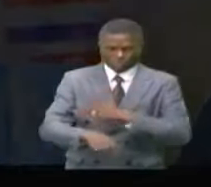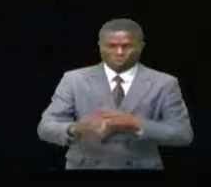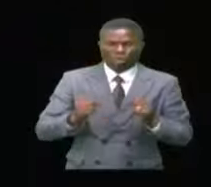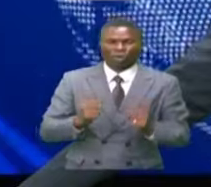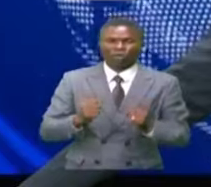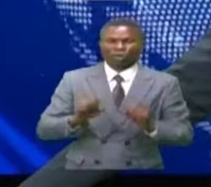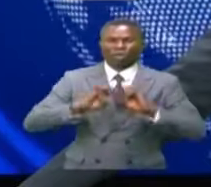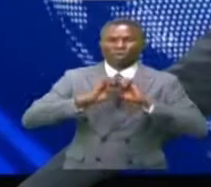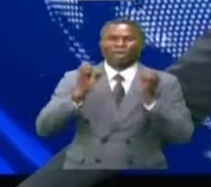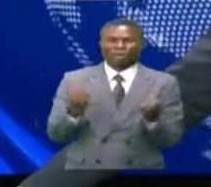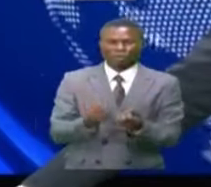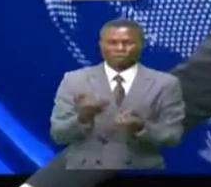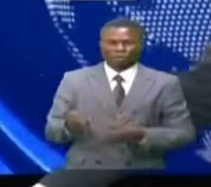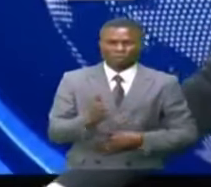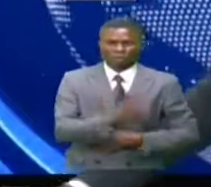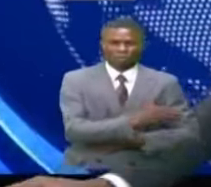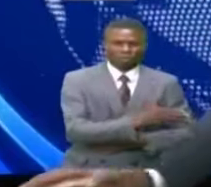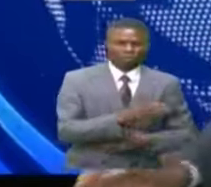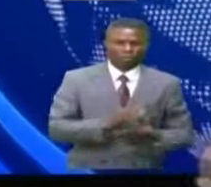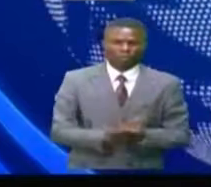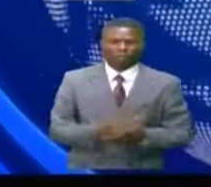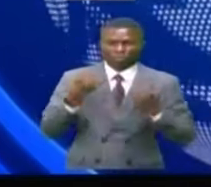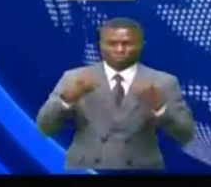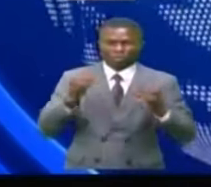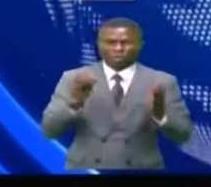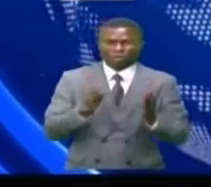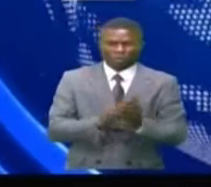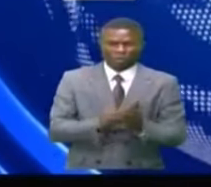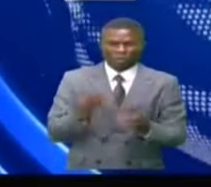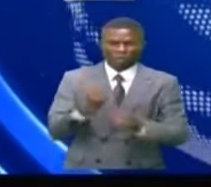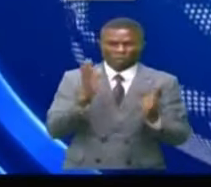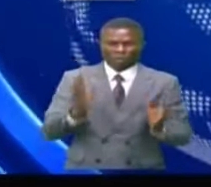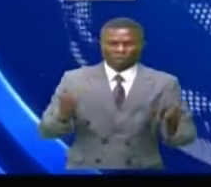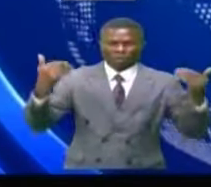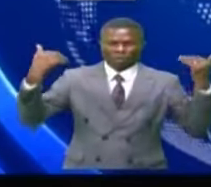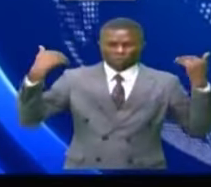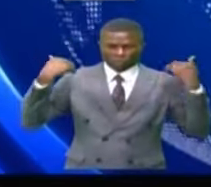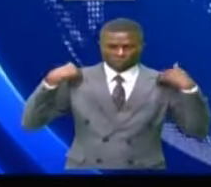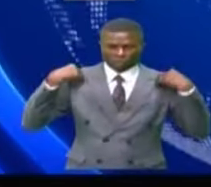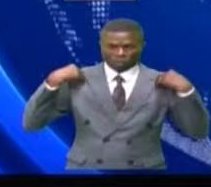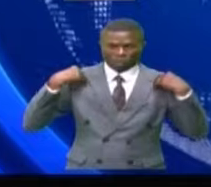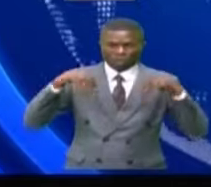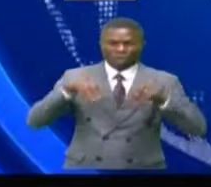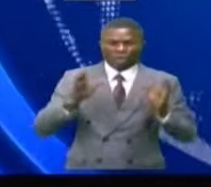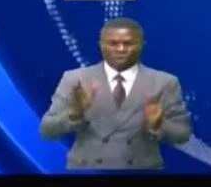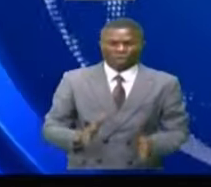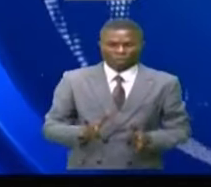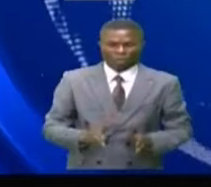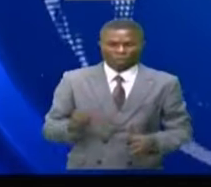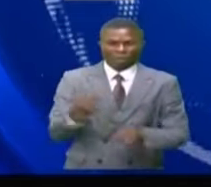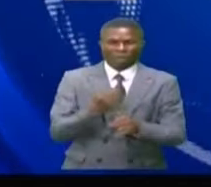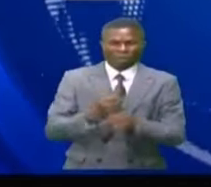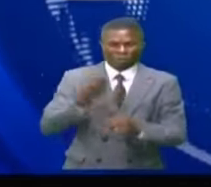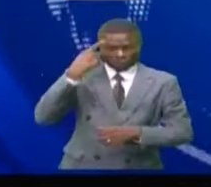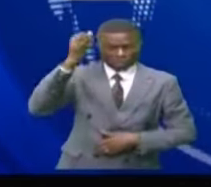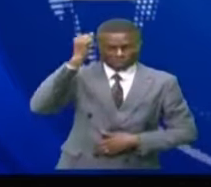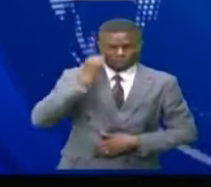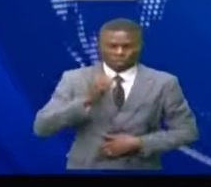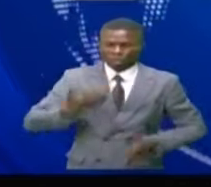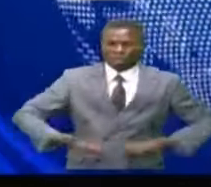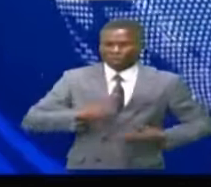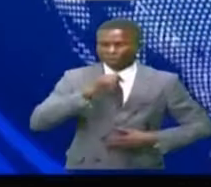durable. Dans l'actualité également, les agents et cadres de la Congolaise de Voie Maritime dénoncent